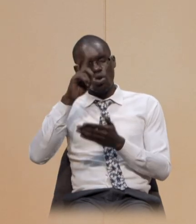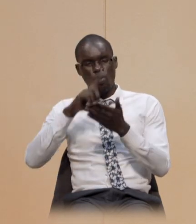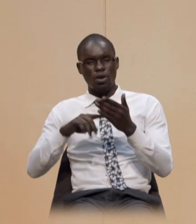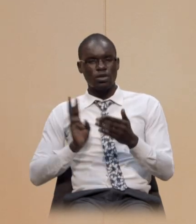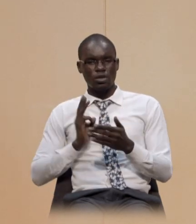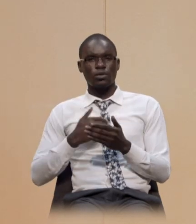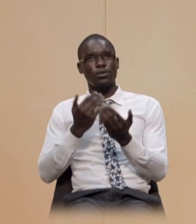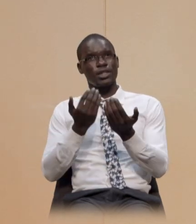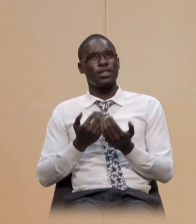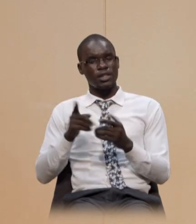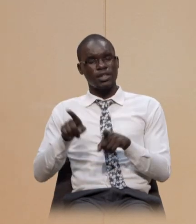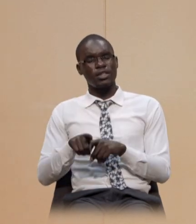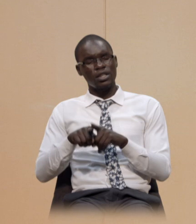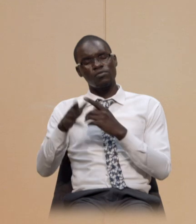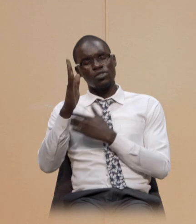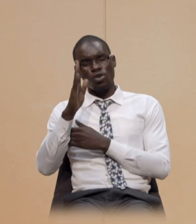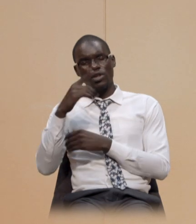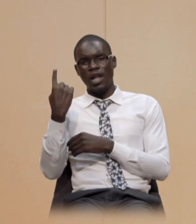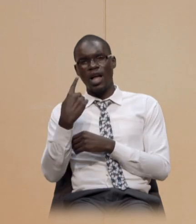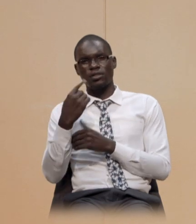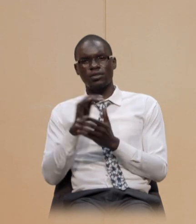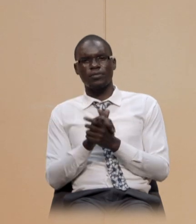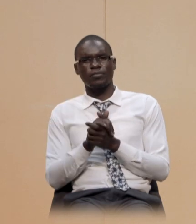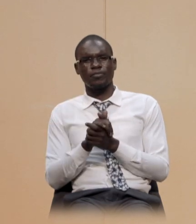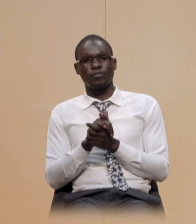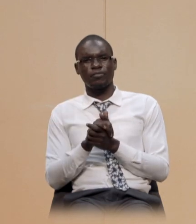tunachohitaji. Yeye Mungu mwenyewe